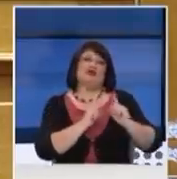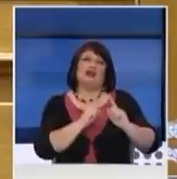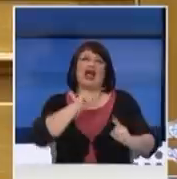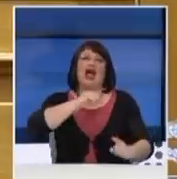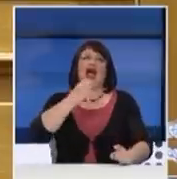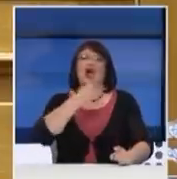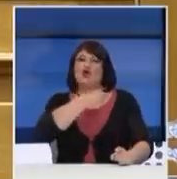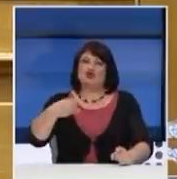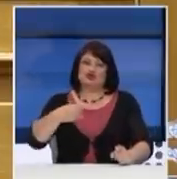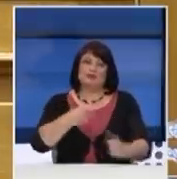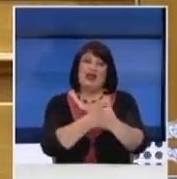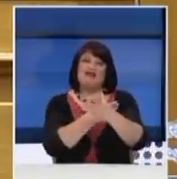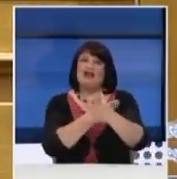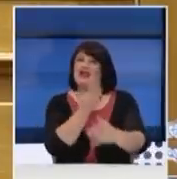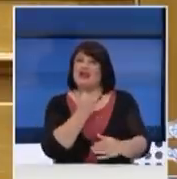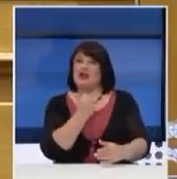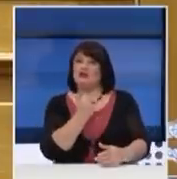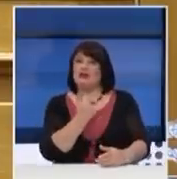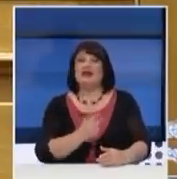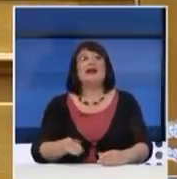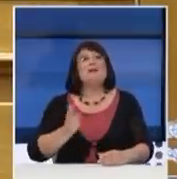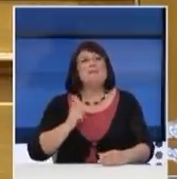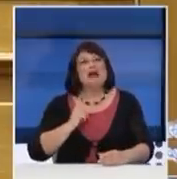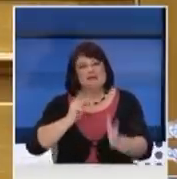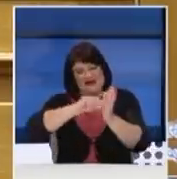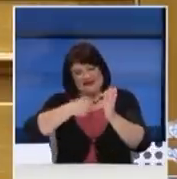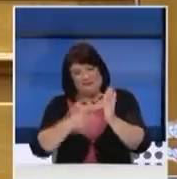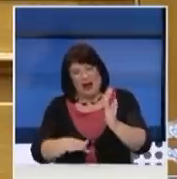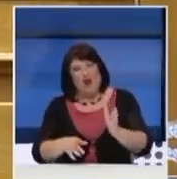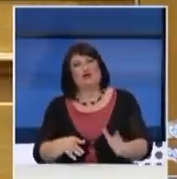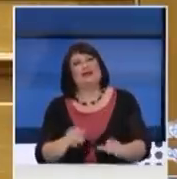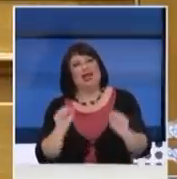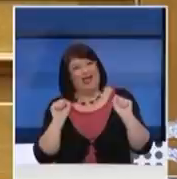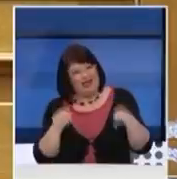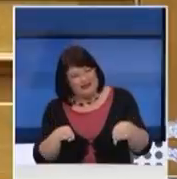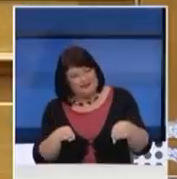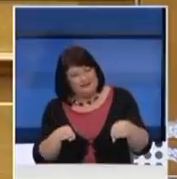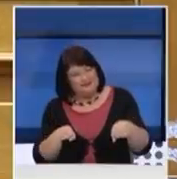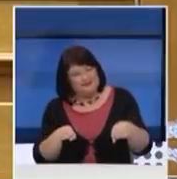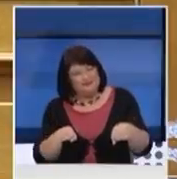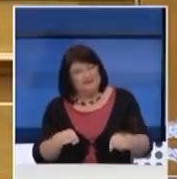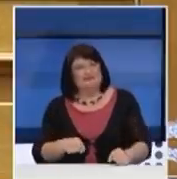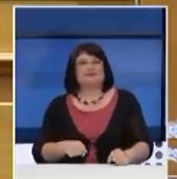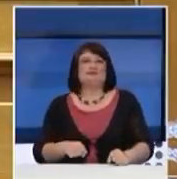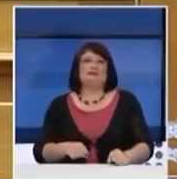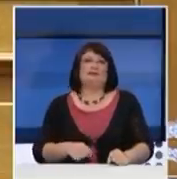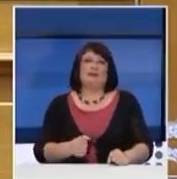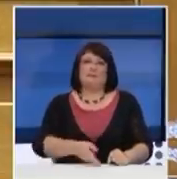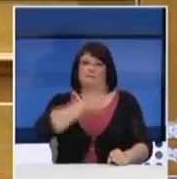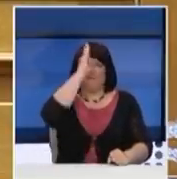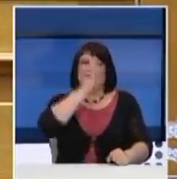έχουμε ΑΟΣ με την Αλβανία. Μην τρέφετε αυταπάτες με αυτά που υπογράφετε. Αυτά που υπογράφετε εναντίον της χώρας μας για